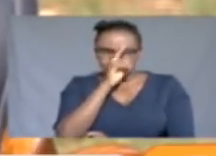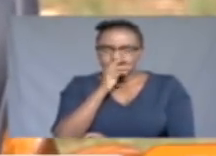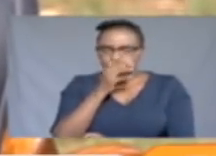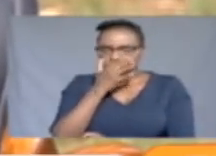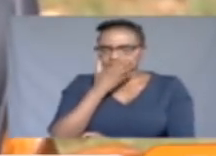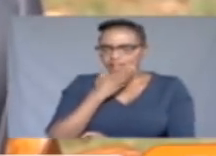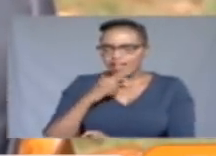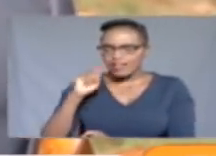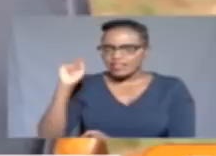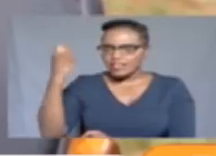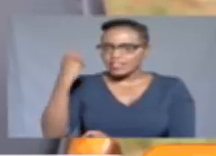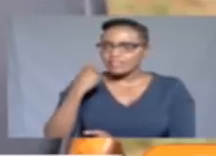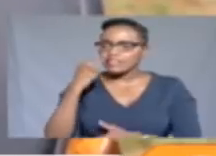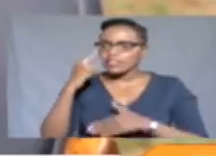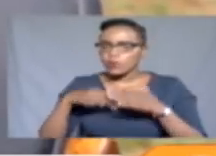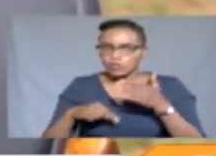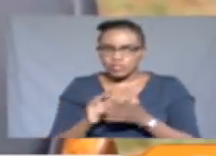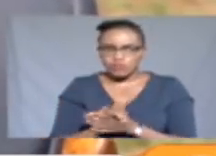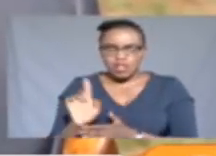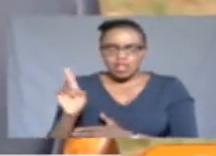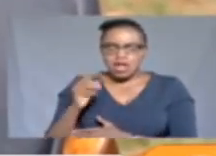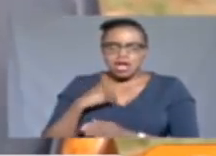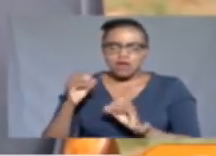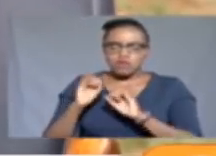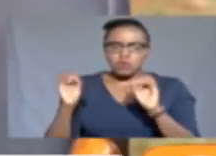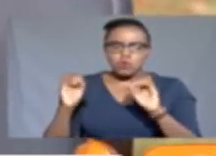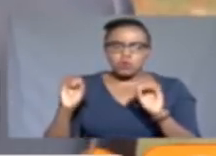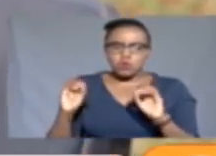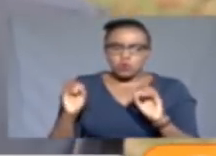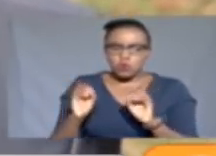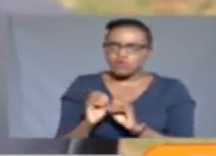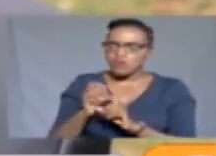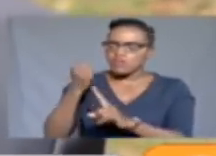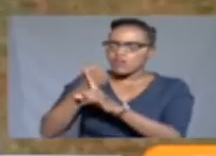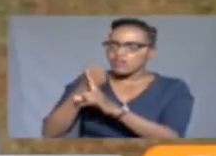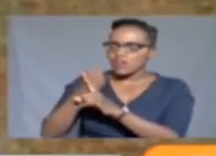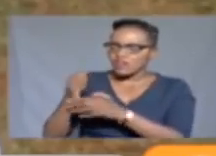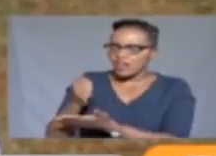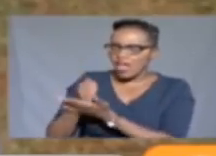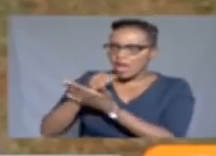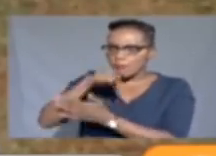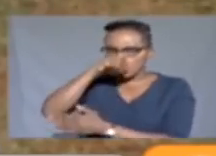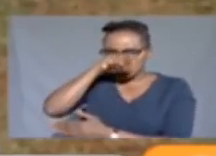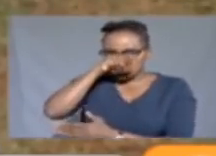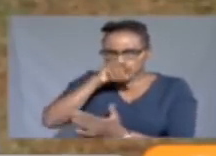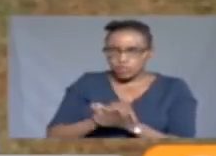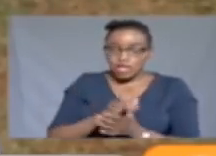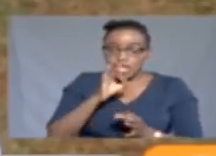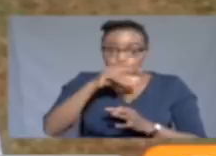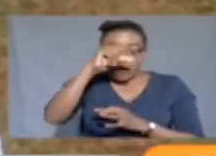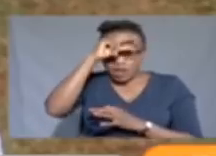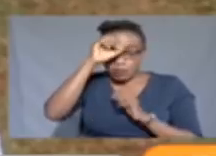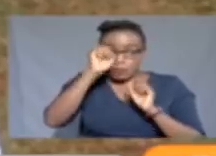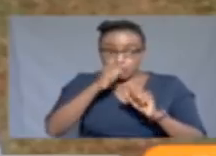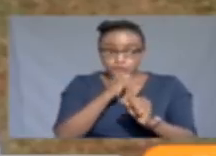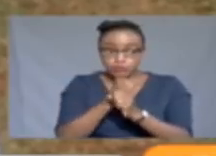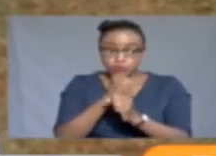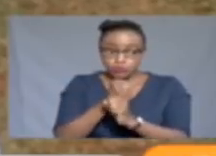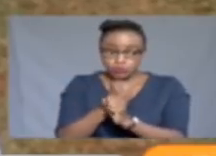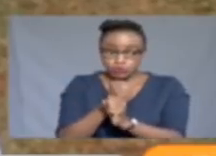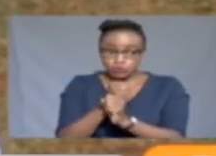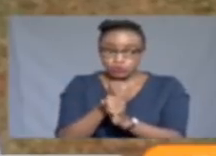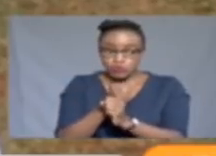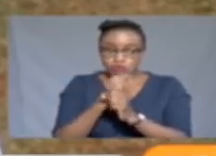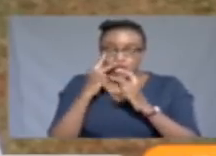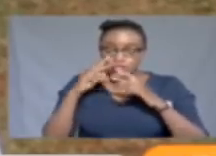Kenyatta nasema abana iku likuwa nastaitia wasungu. Kama serikali angefanya vyema,